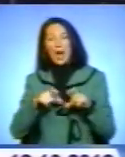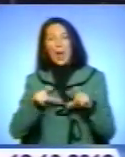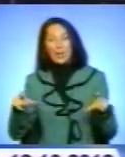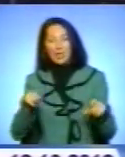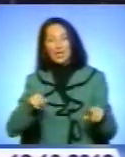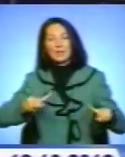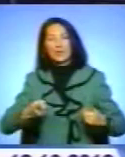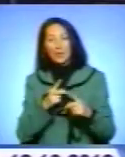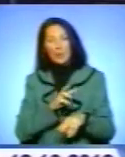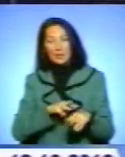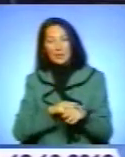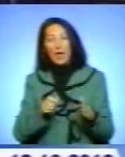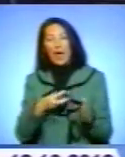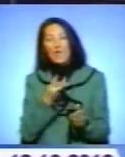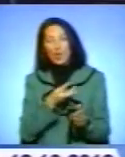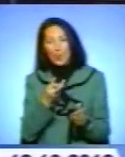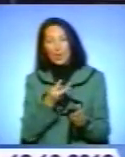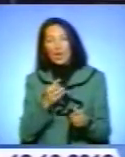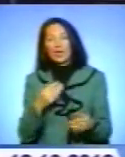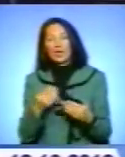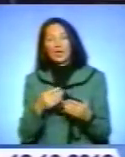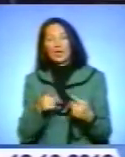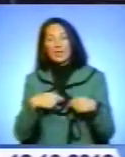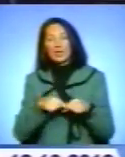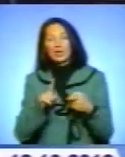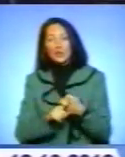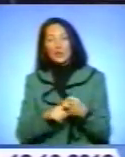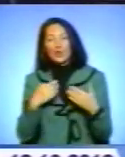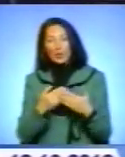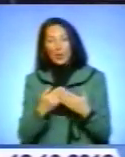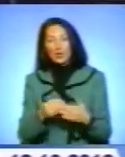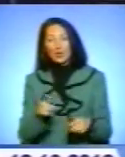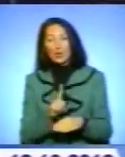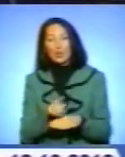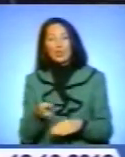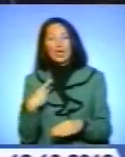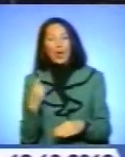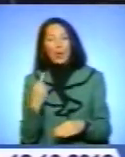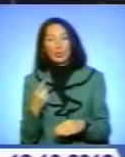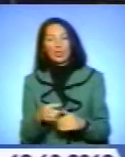Відеоматеріал сектора зв'язків з громадськістю УМС України в Тернопільській області.